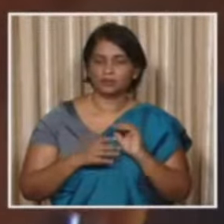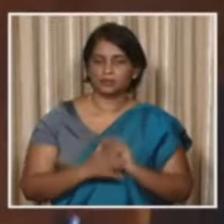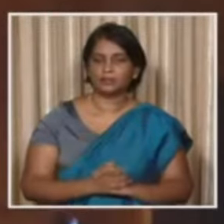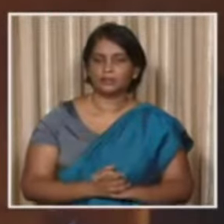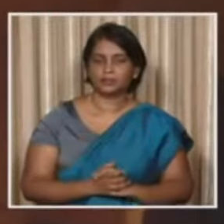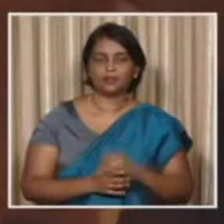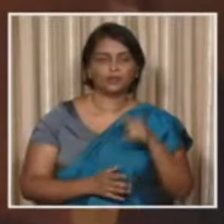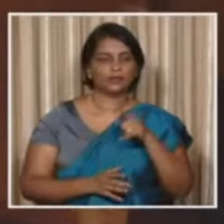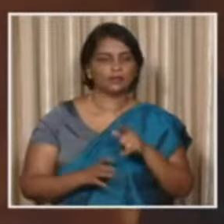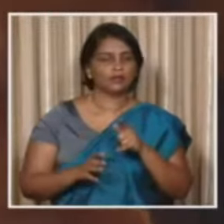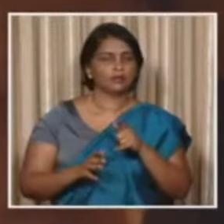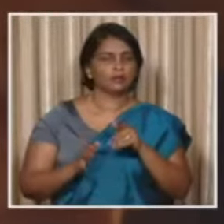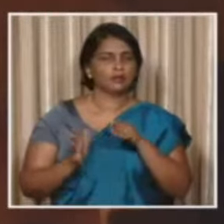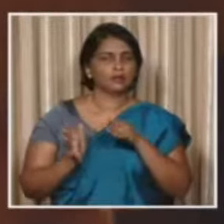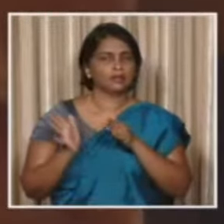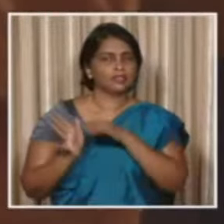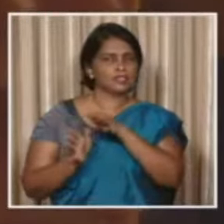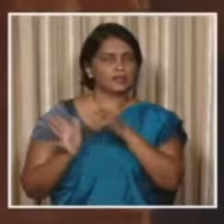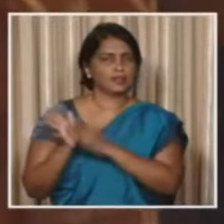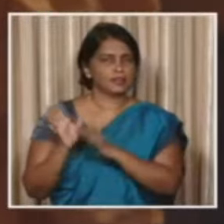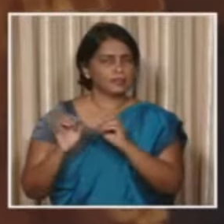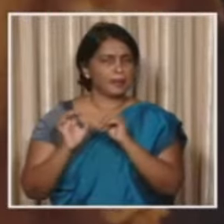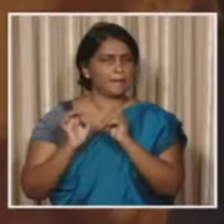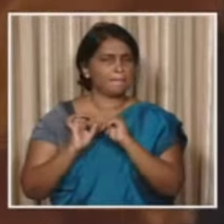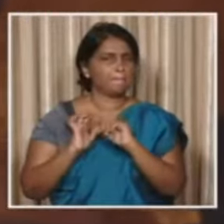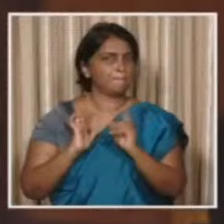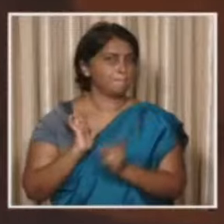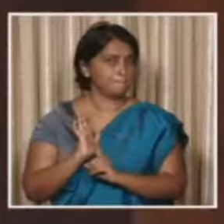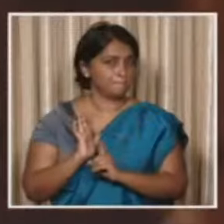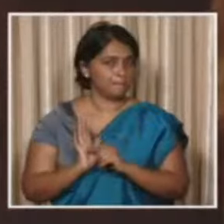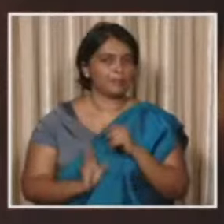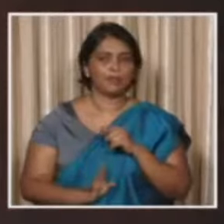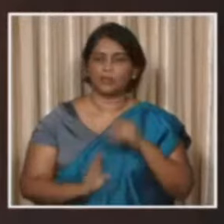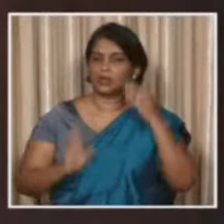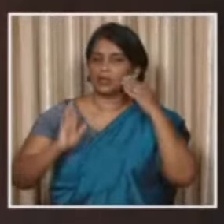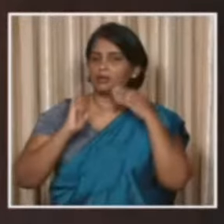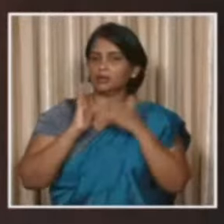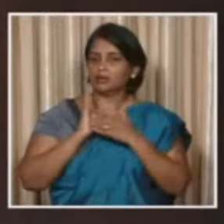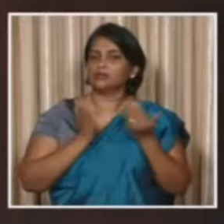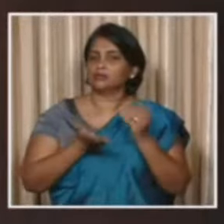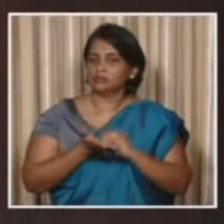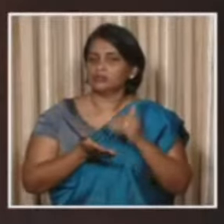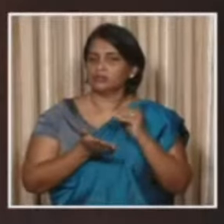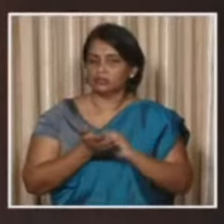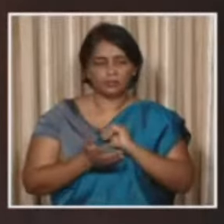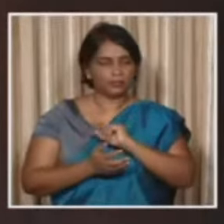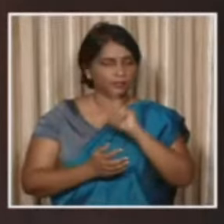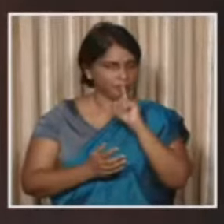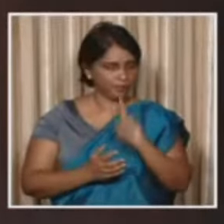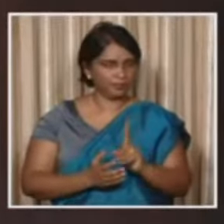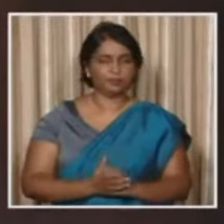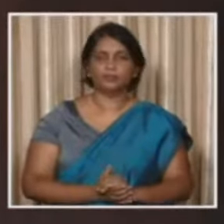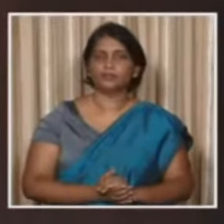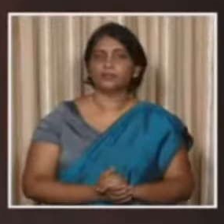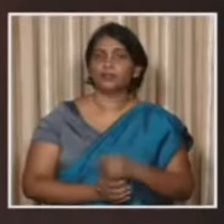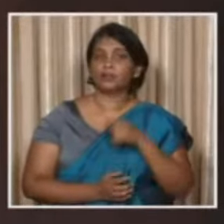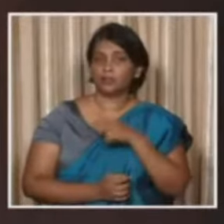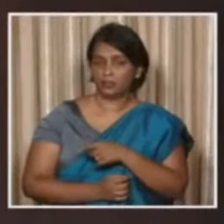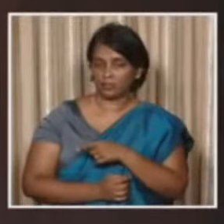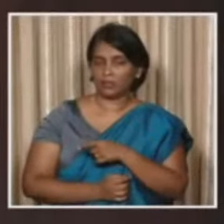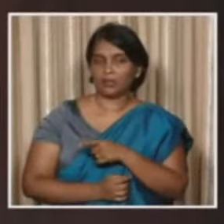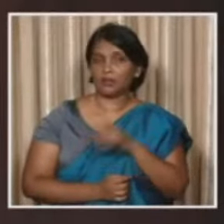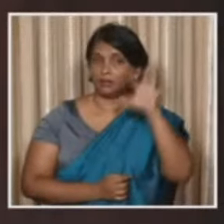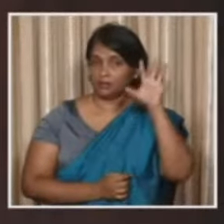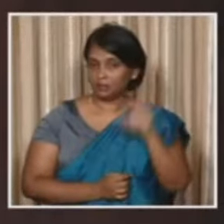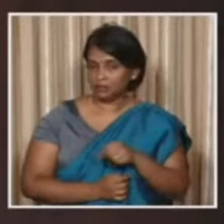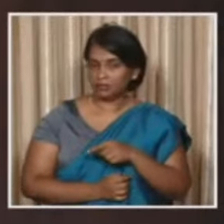මේ මාර්ගගත පිළිබඳව ආපු මේ ඔන්ලයින් බිල් එක සම්බන්ධව අපි දිගින් දිගටම කතා කරා. ඒකට ගෙනාපු